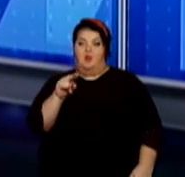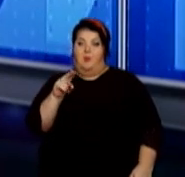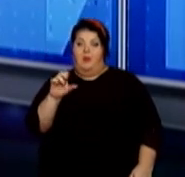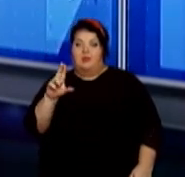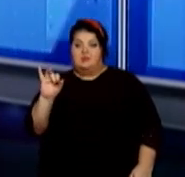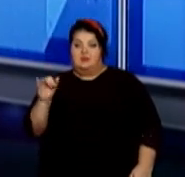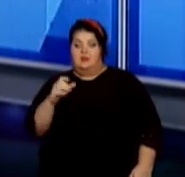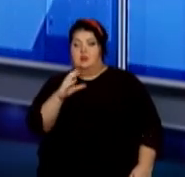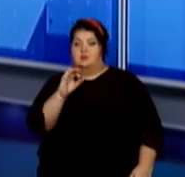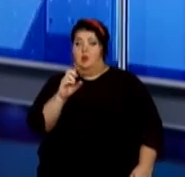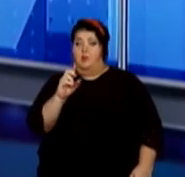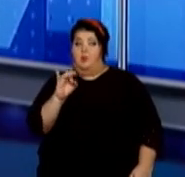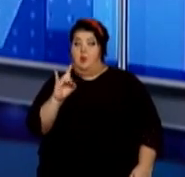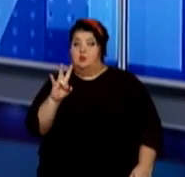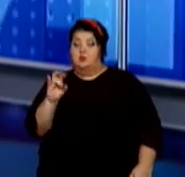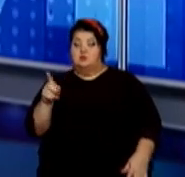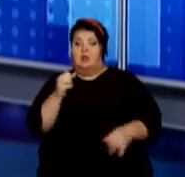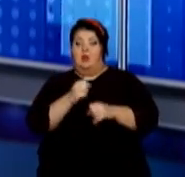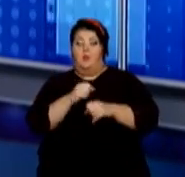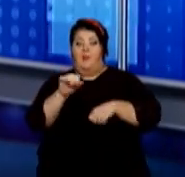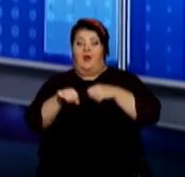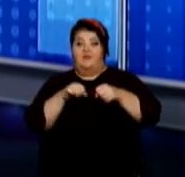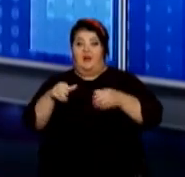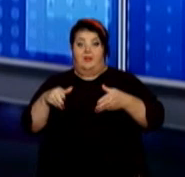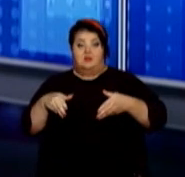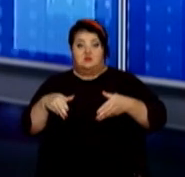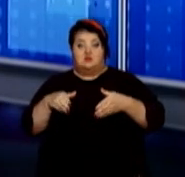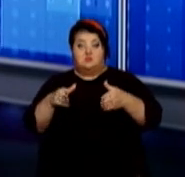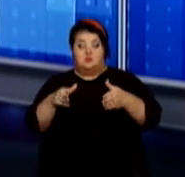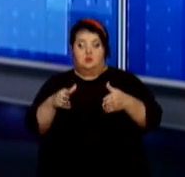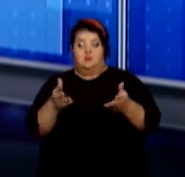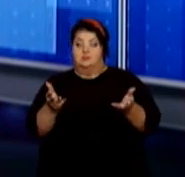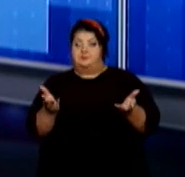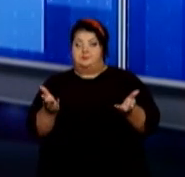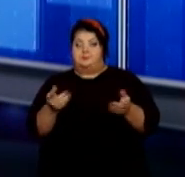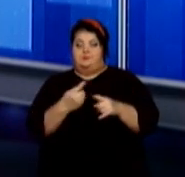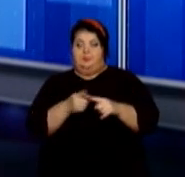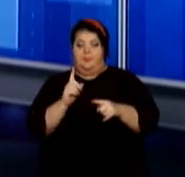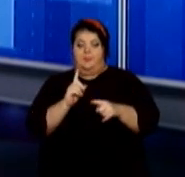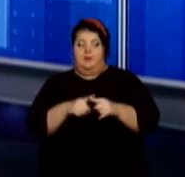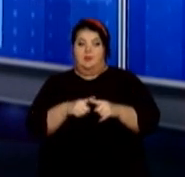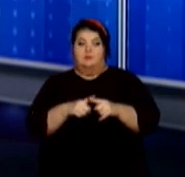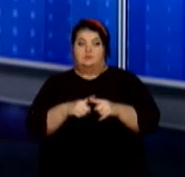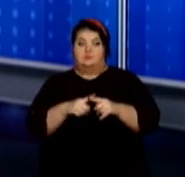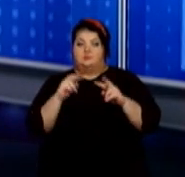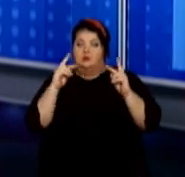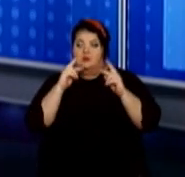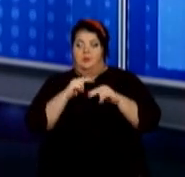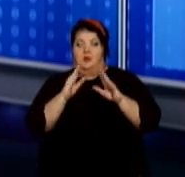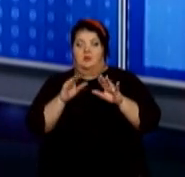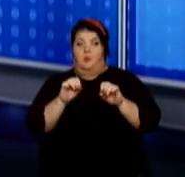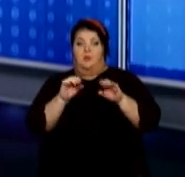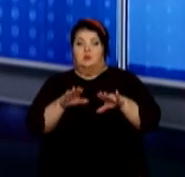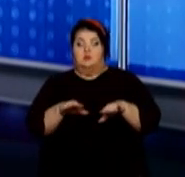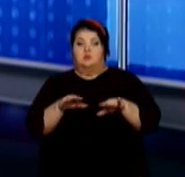Соборності робити велосмуги, наприклад, так, або велопішохідні частини, це неправильне буде рішення з точки